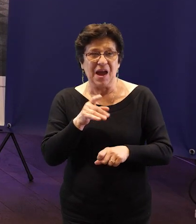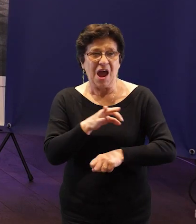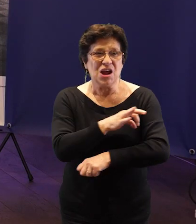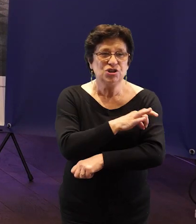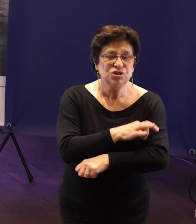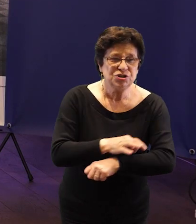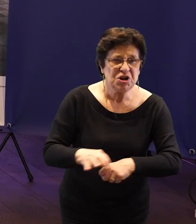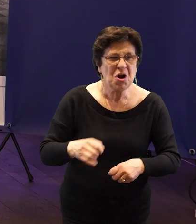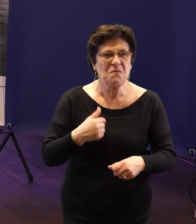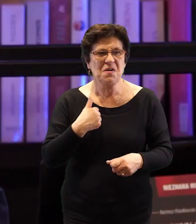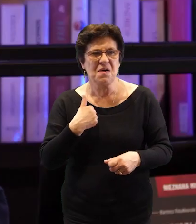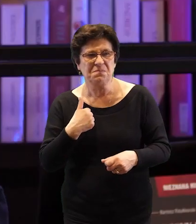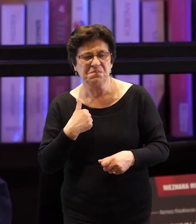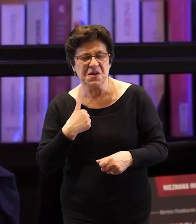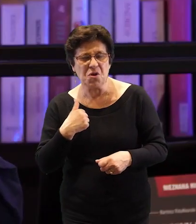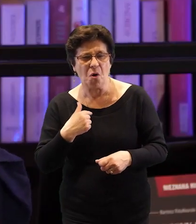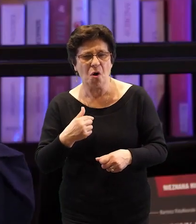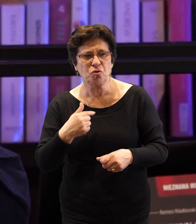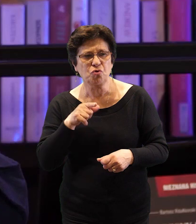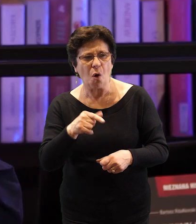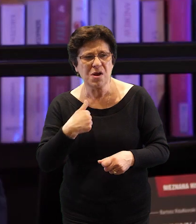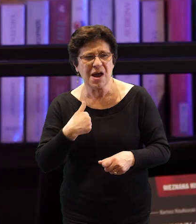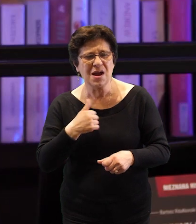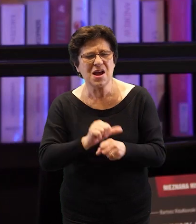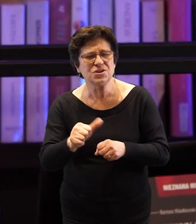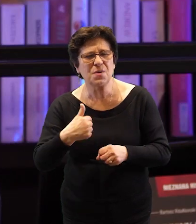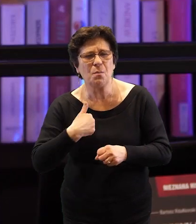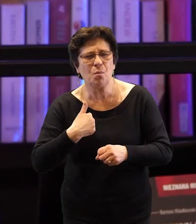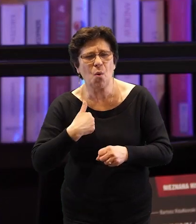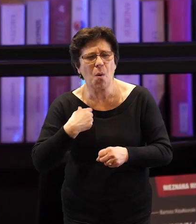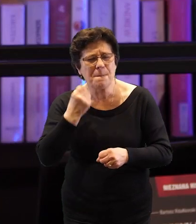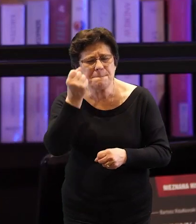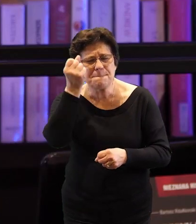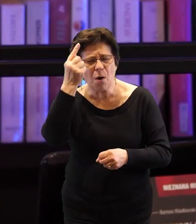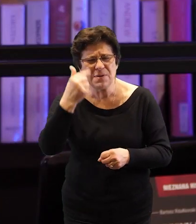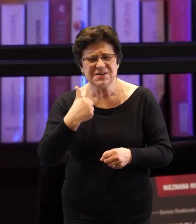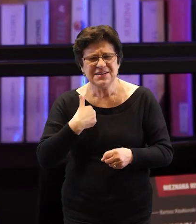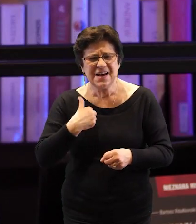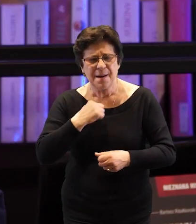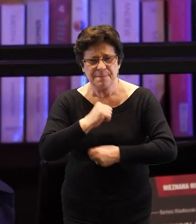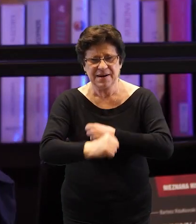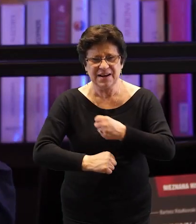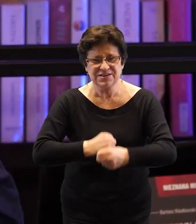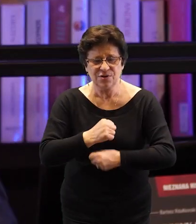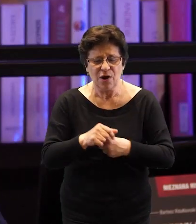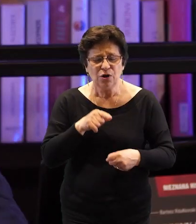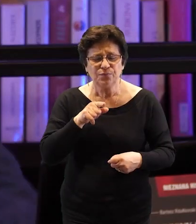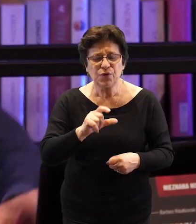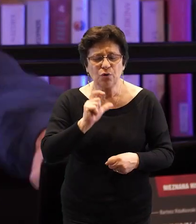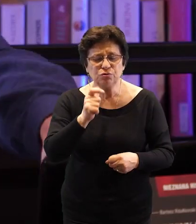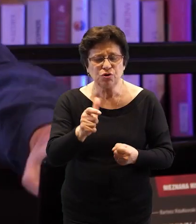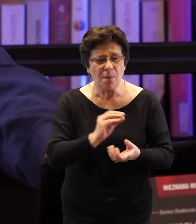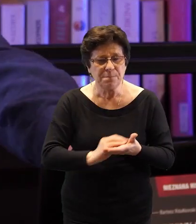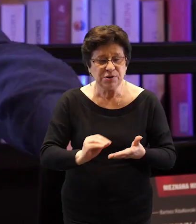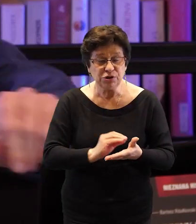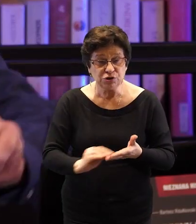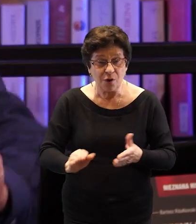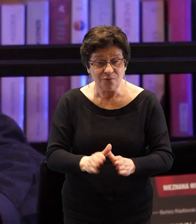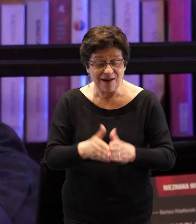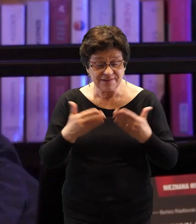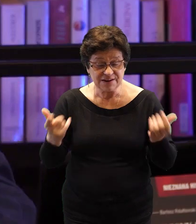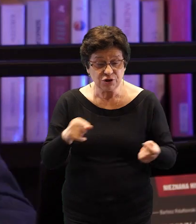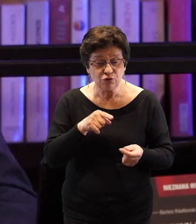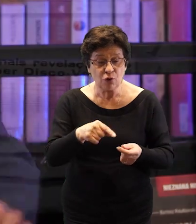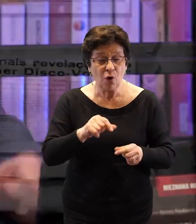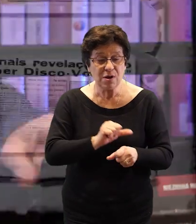konstruktorów, którzy twierdzili, że to jest ich pomysł, że oni to właśnie opracowali te konstrukcje i to, o czym teraz piszą gazety, to są ich projekty. Tu na przykład na